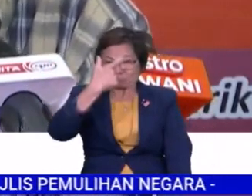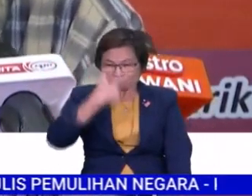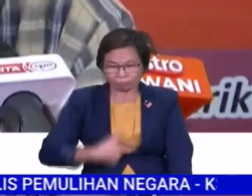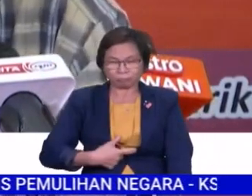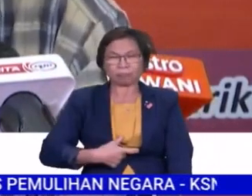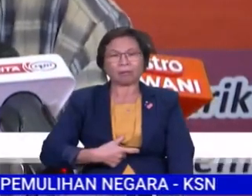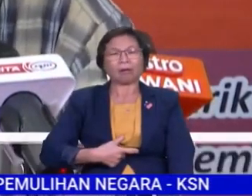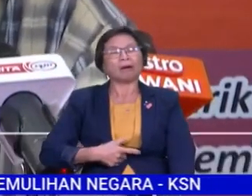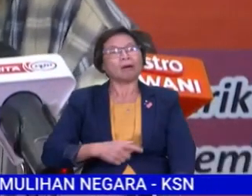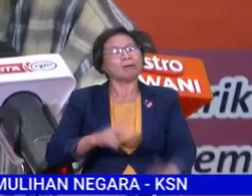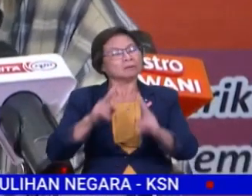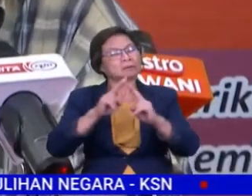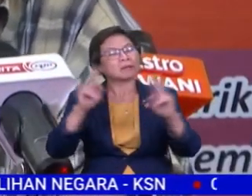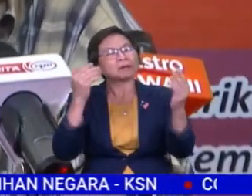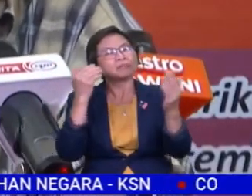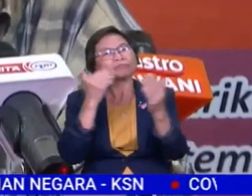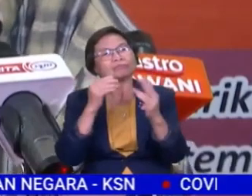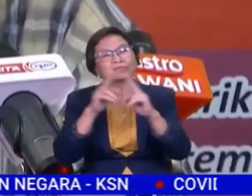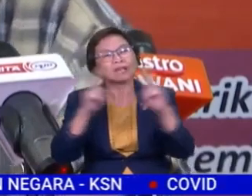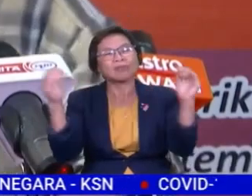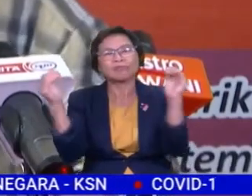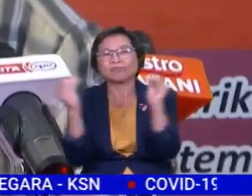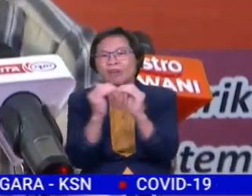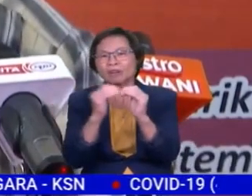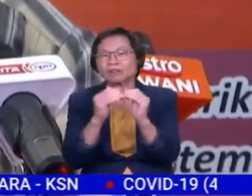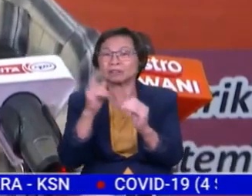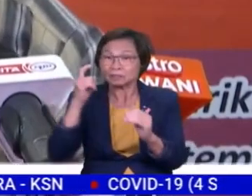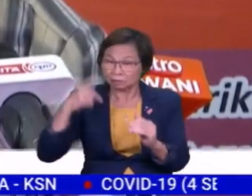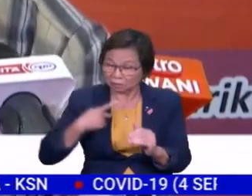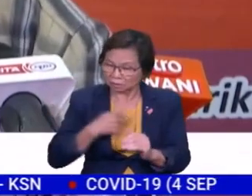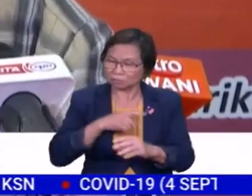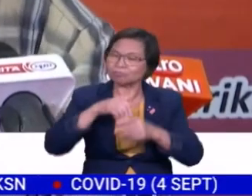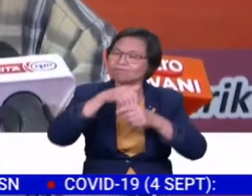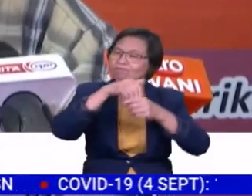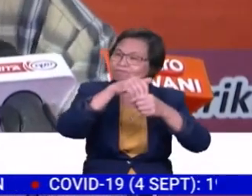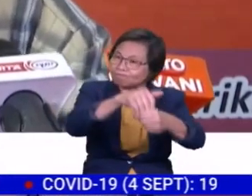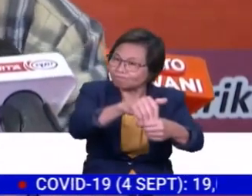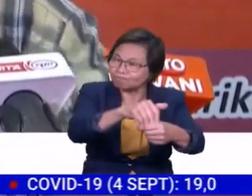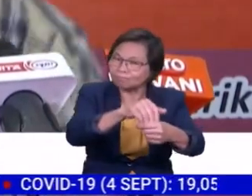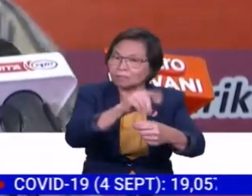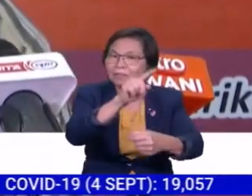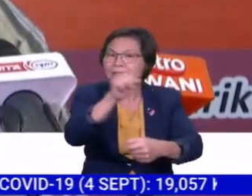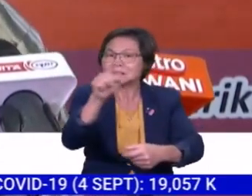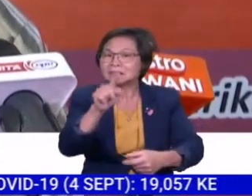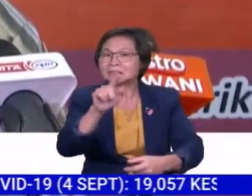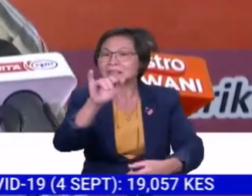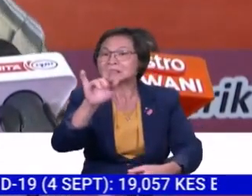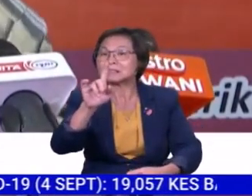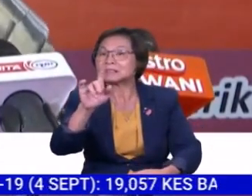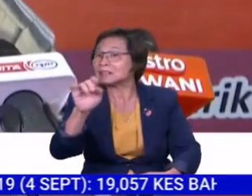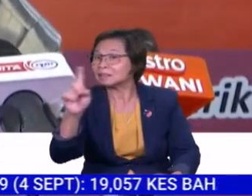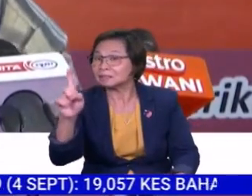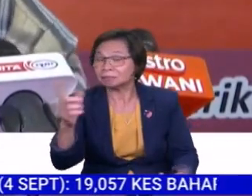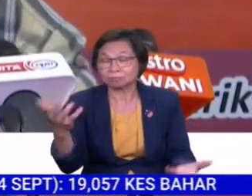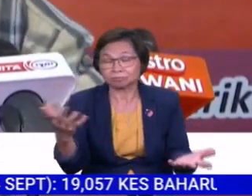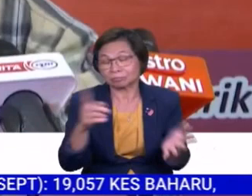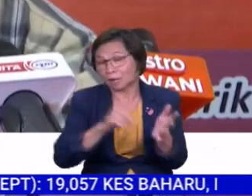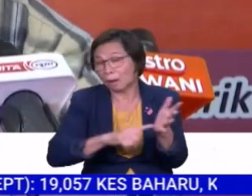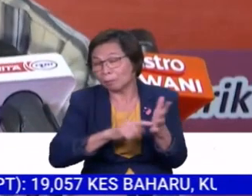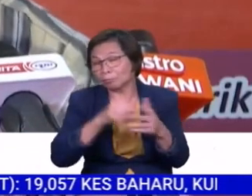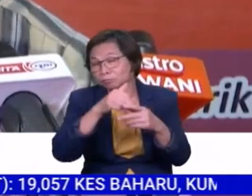berpandangan amat wajar kita memikirkan ganjaran kepada beliau. Tetapi bentuk ganjarannya pula macam mana, saya